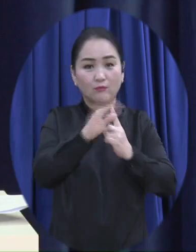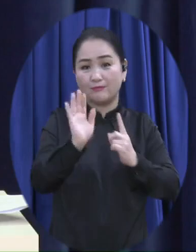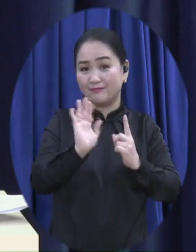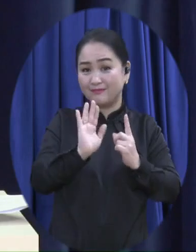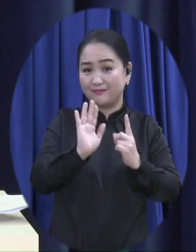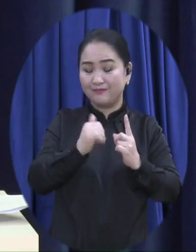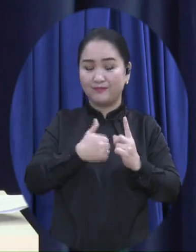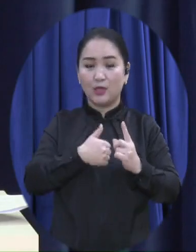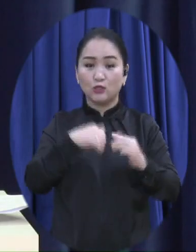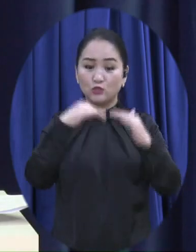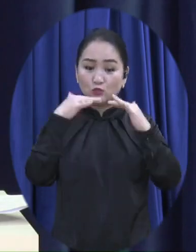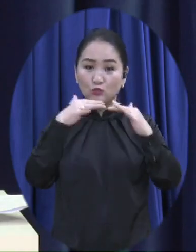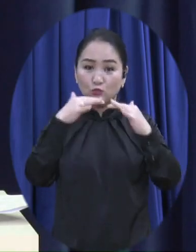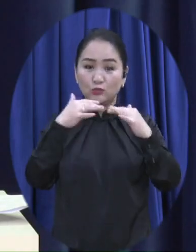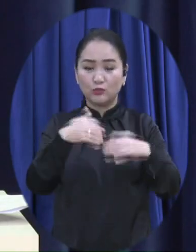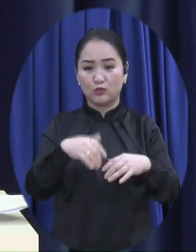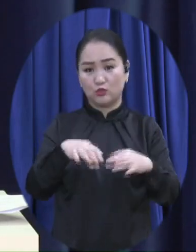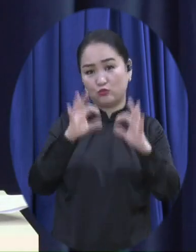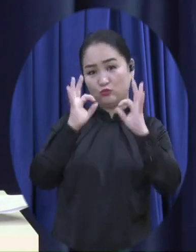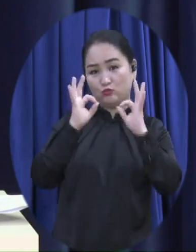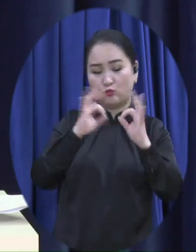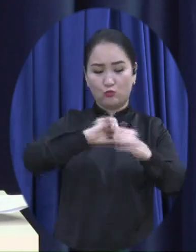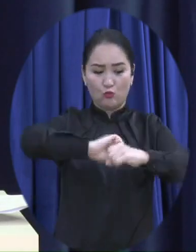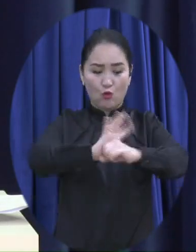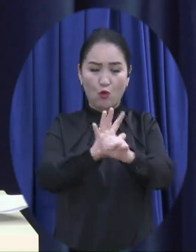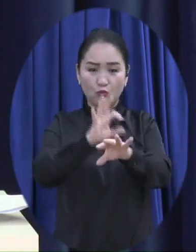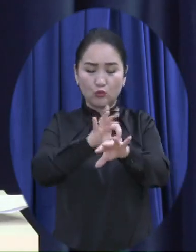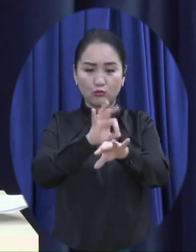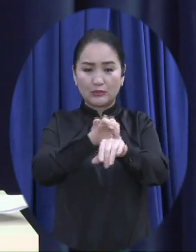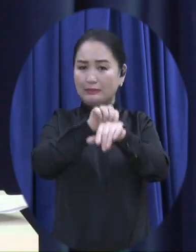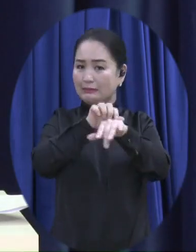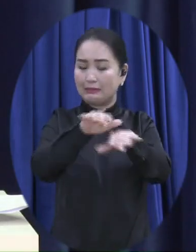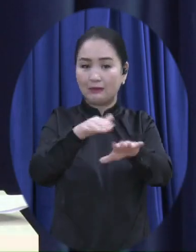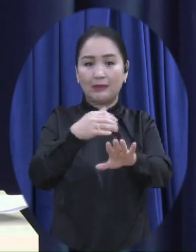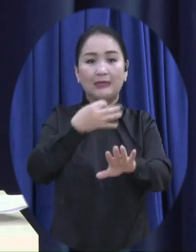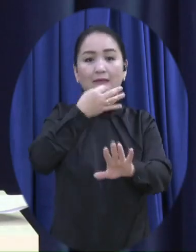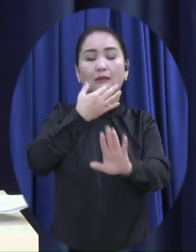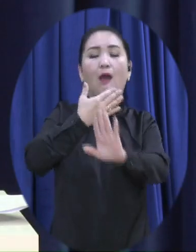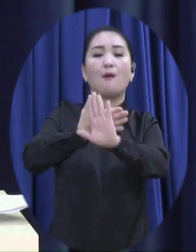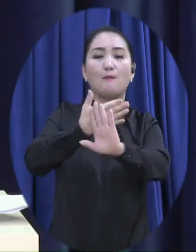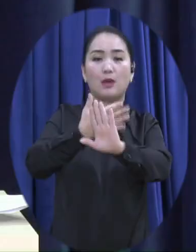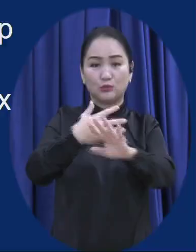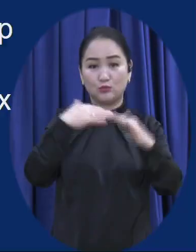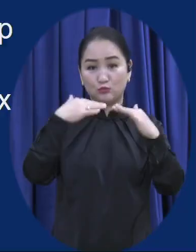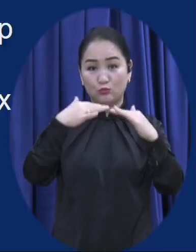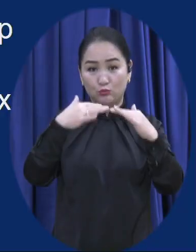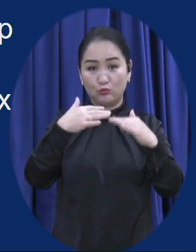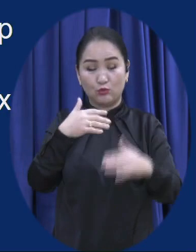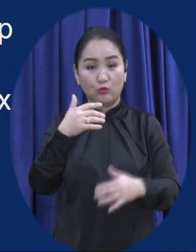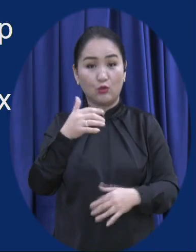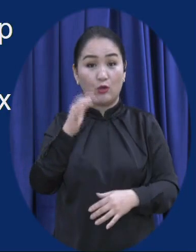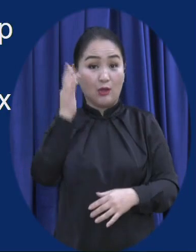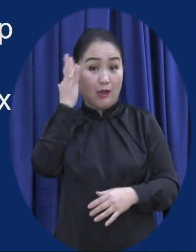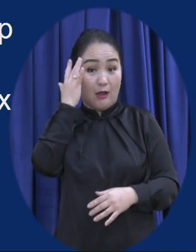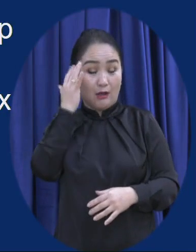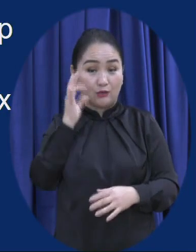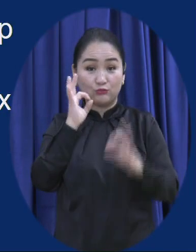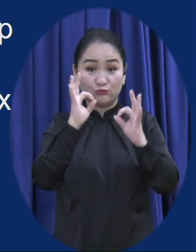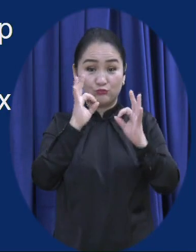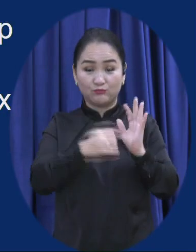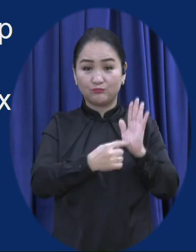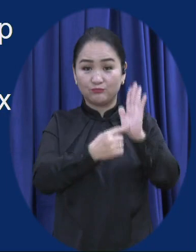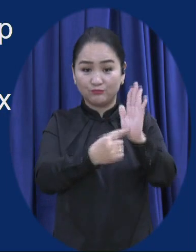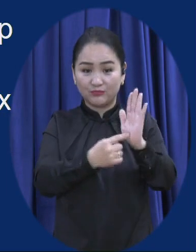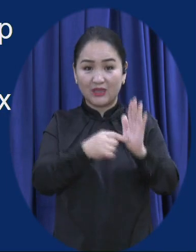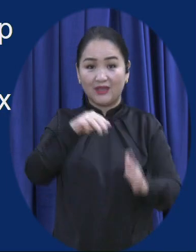бол үнэхээр одоо энэ коронавирусын халдвар цаашид тархахаас одоо сэргийлж байгаа үндсэн гол арга гэдэг нь бол энэ одоо тархвар